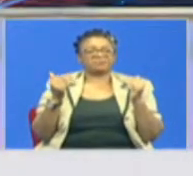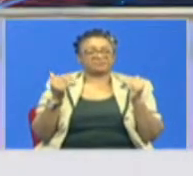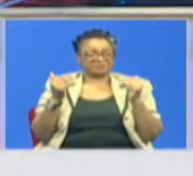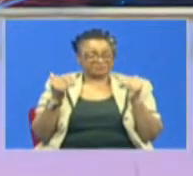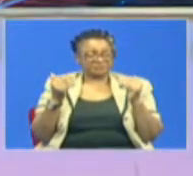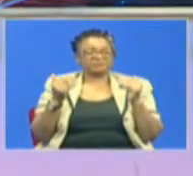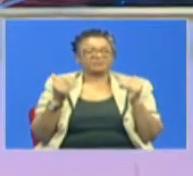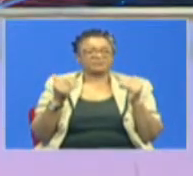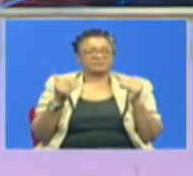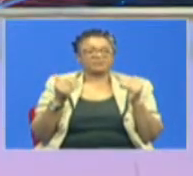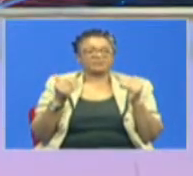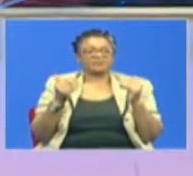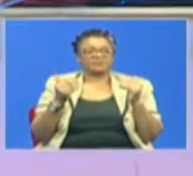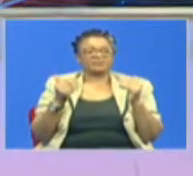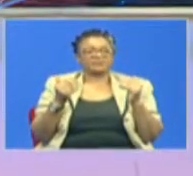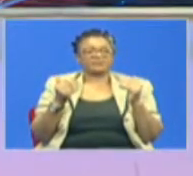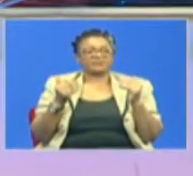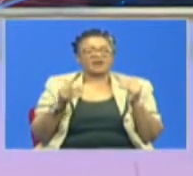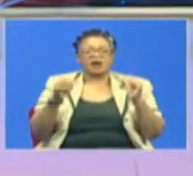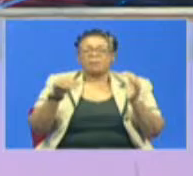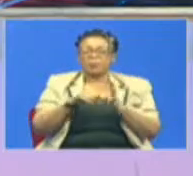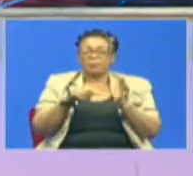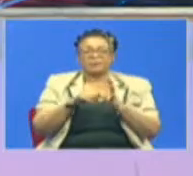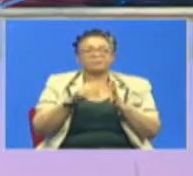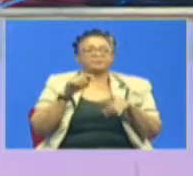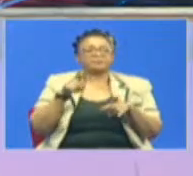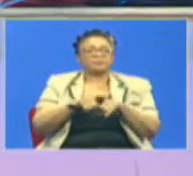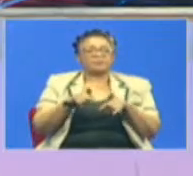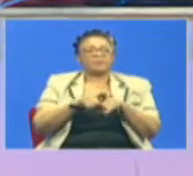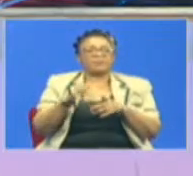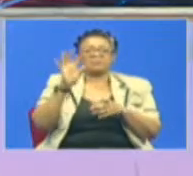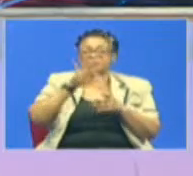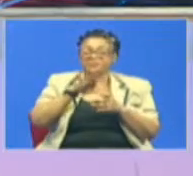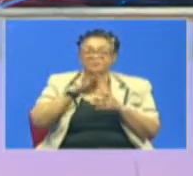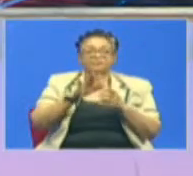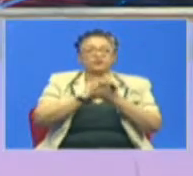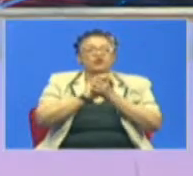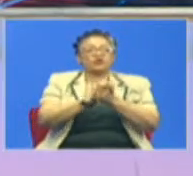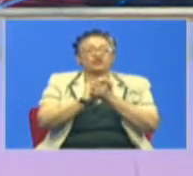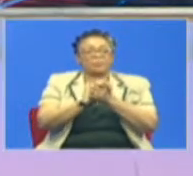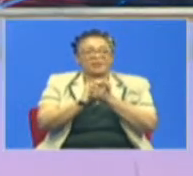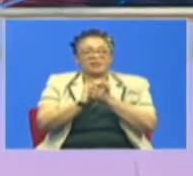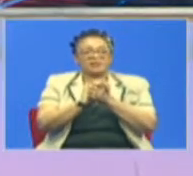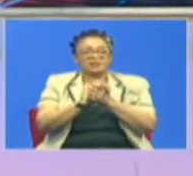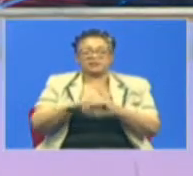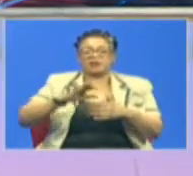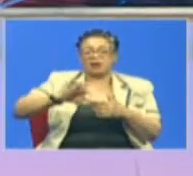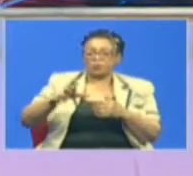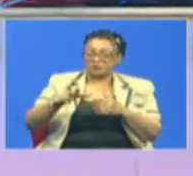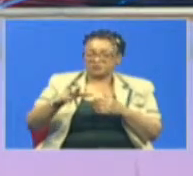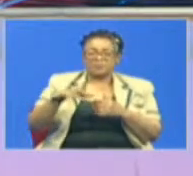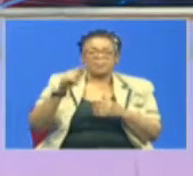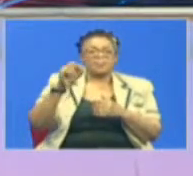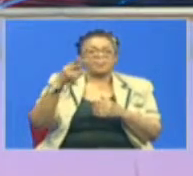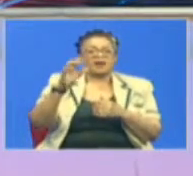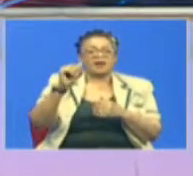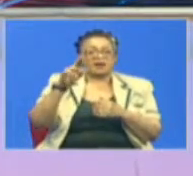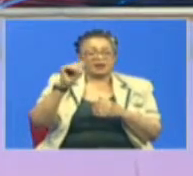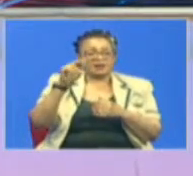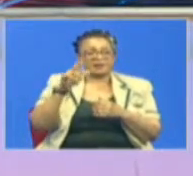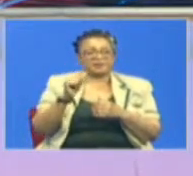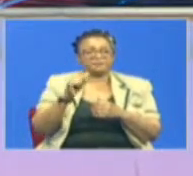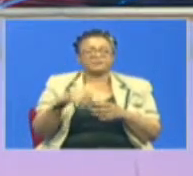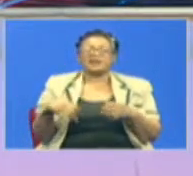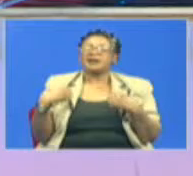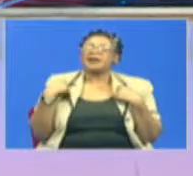Mtazamaji, purukushani ilishuhudiwa katika uchaguzi wa viongozi wa chama cha Jubilee katika bunge la kaunti ya Tharaka Nithi. Wawakilishi wa wodi